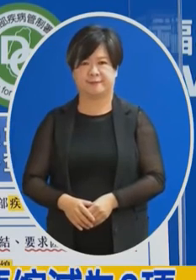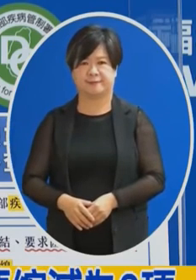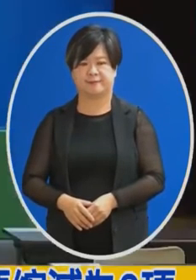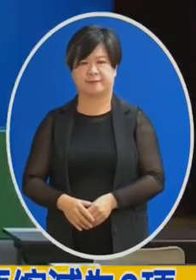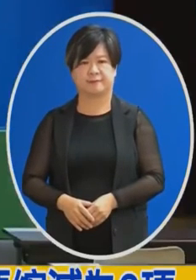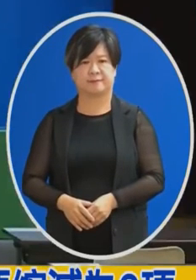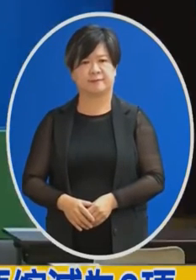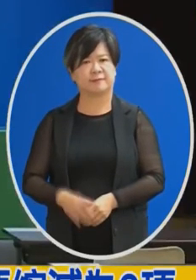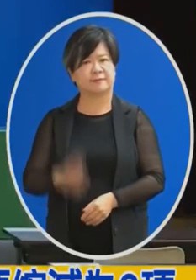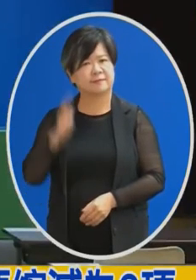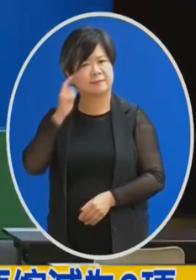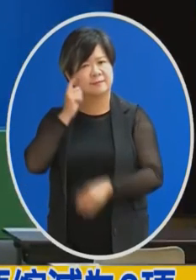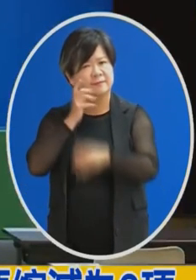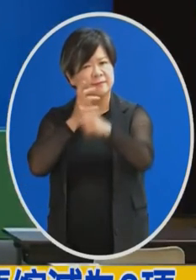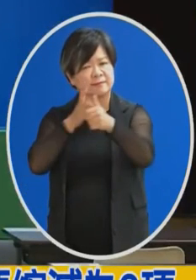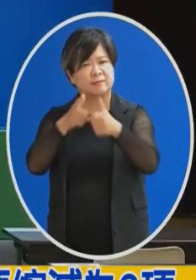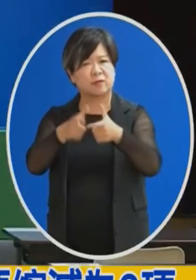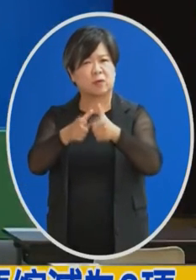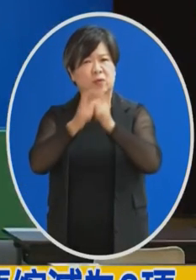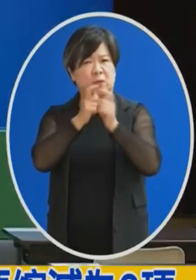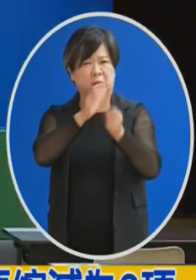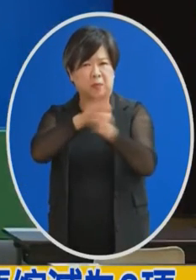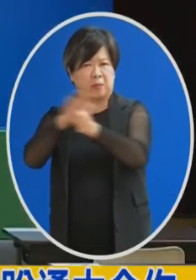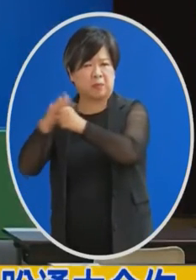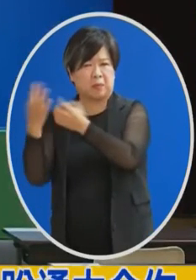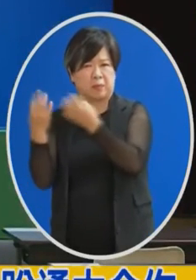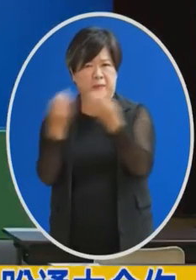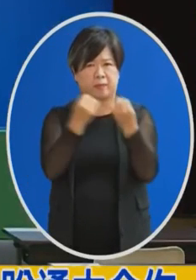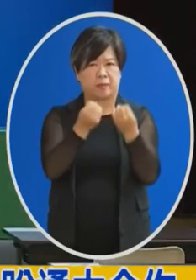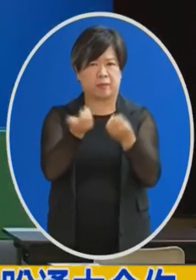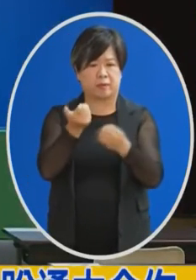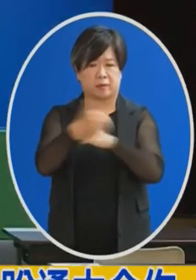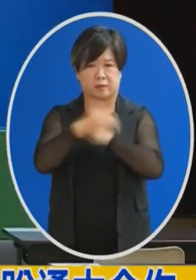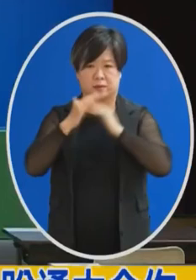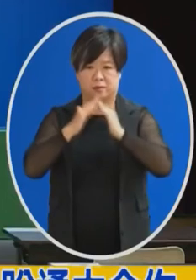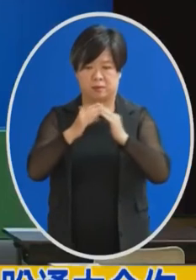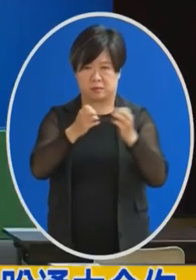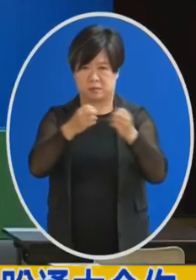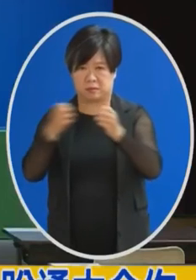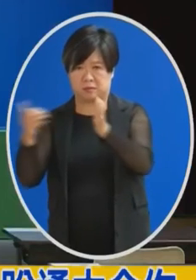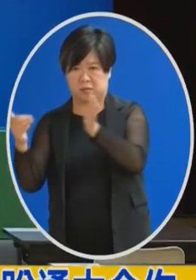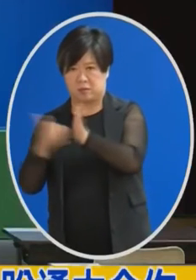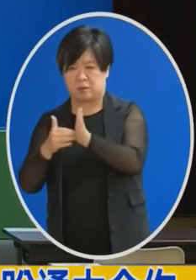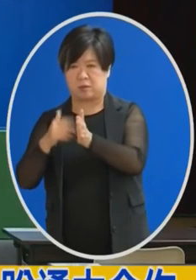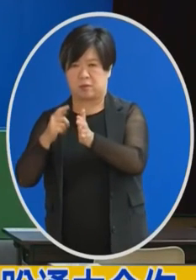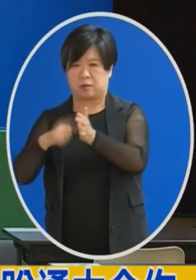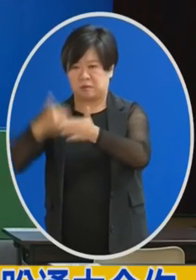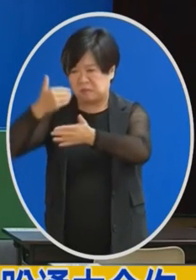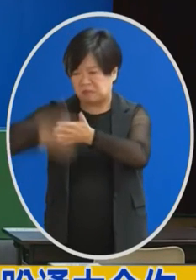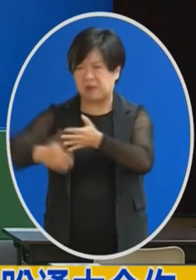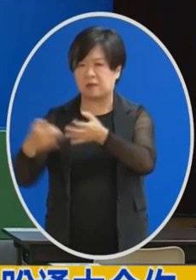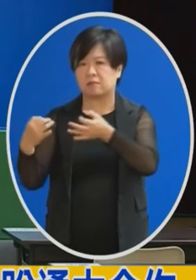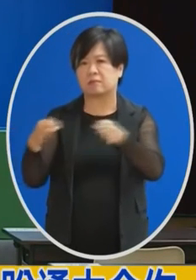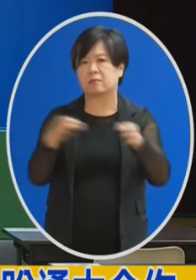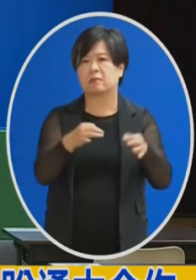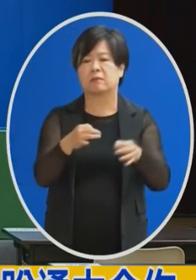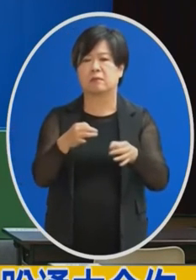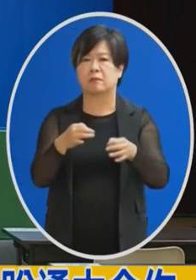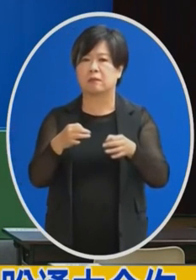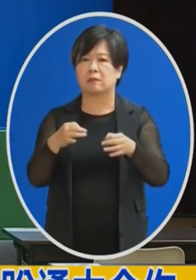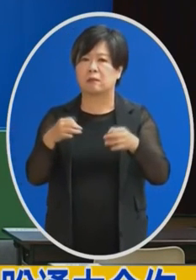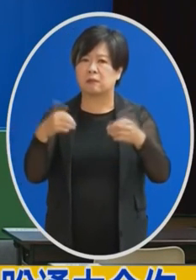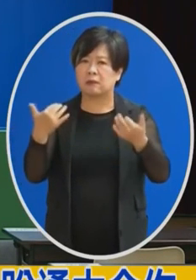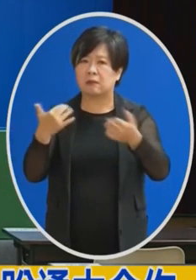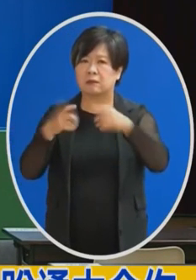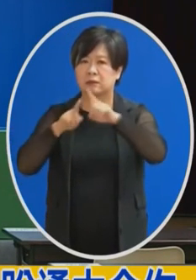不好意思，再让我问一个问题。回归校正刚刚跟各县市讨论完，然后简化完之后，那目前大概差